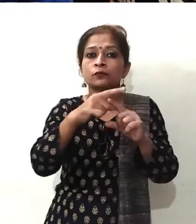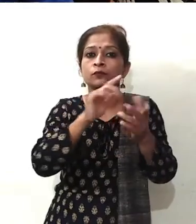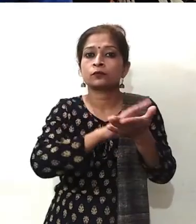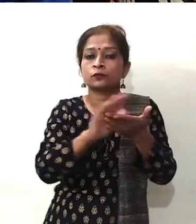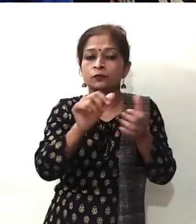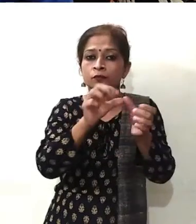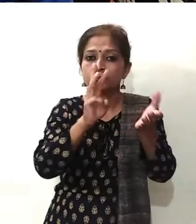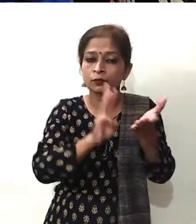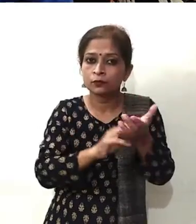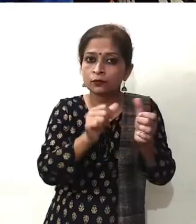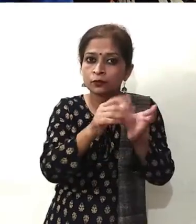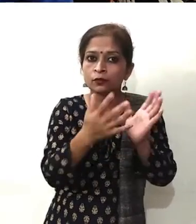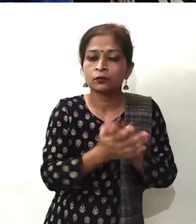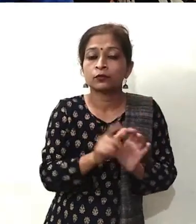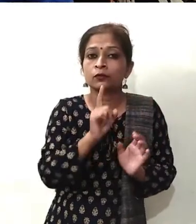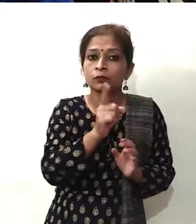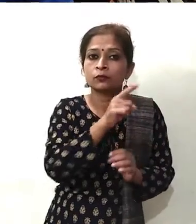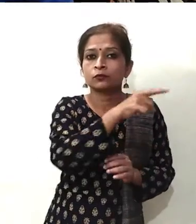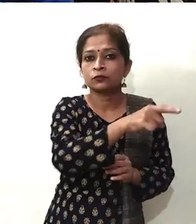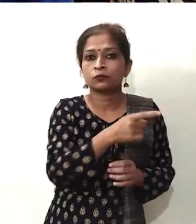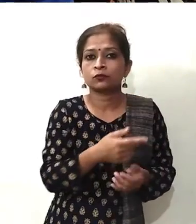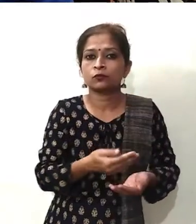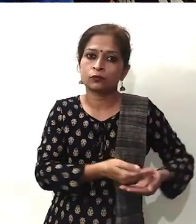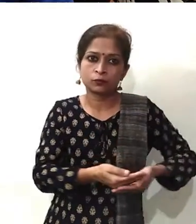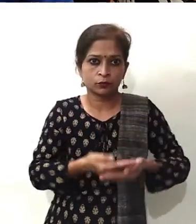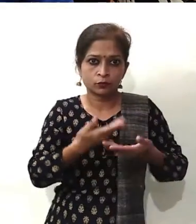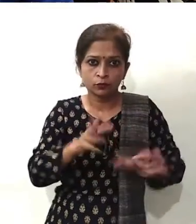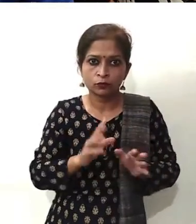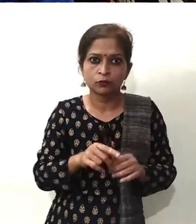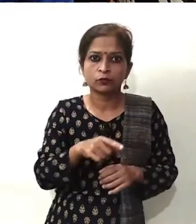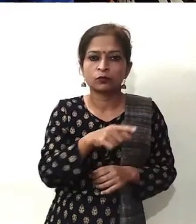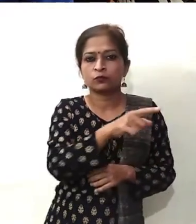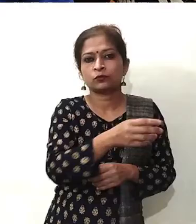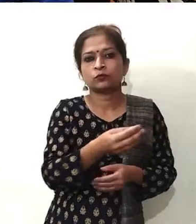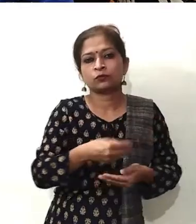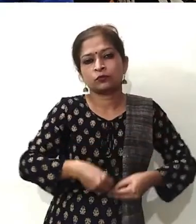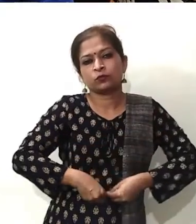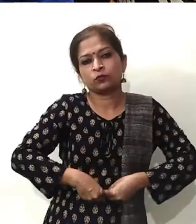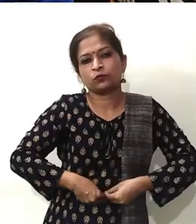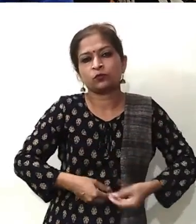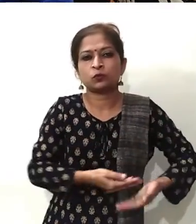था और बच्चा भूखा भी लग रहा था। तो आचार्य द्रोण ने महादेव की